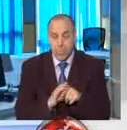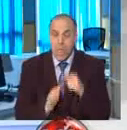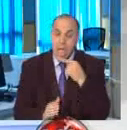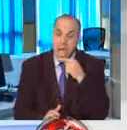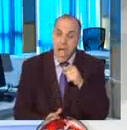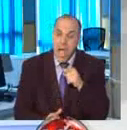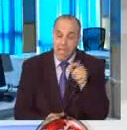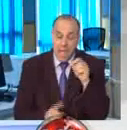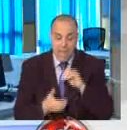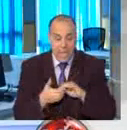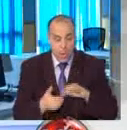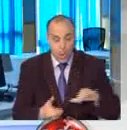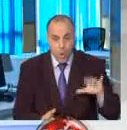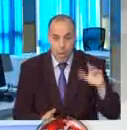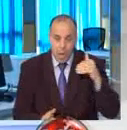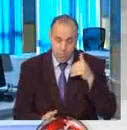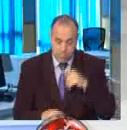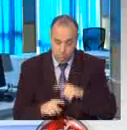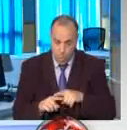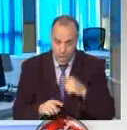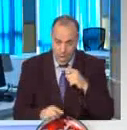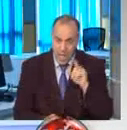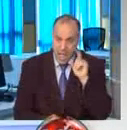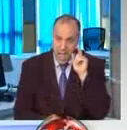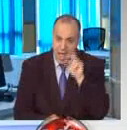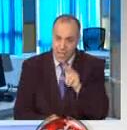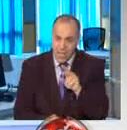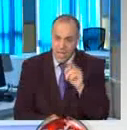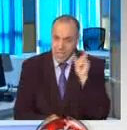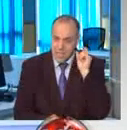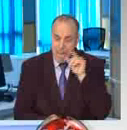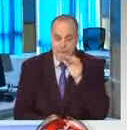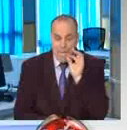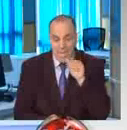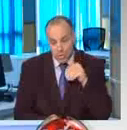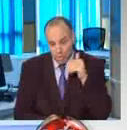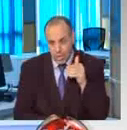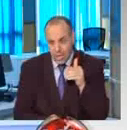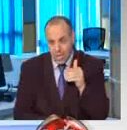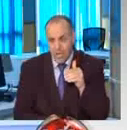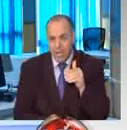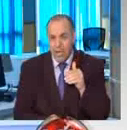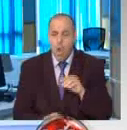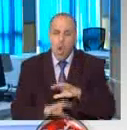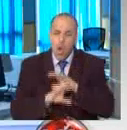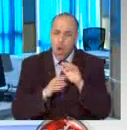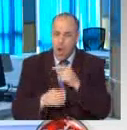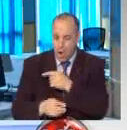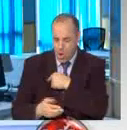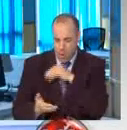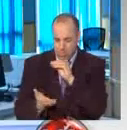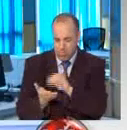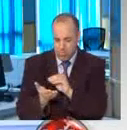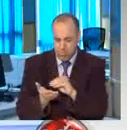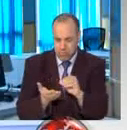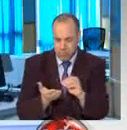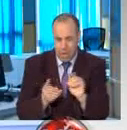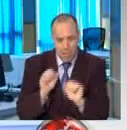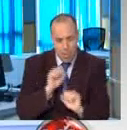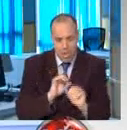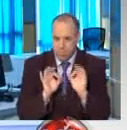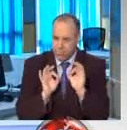الاتحاد الأوروبي سيمهل اليونان حتى 12 من مايو المقبل لتسجيل جميع المهاجرين بطريقة